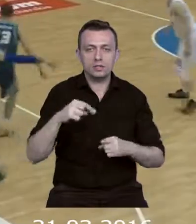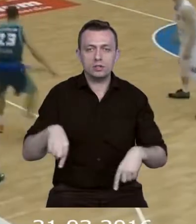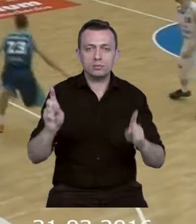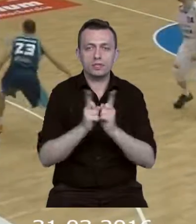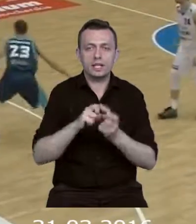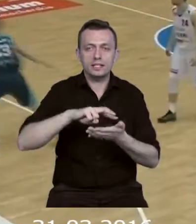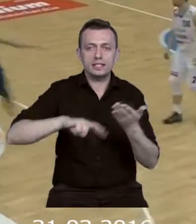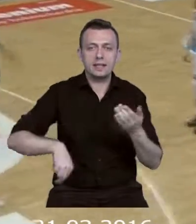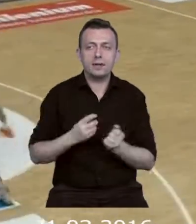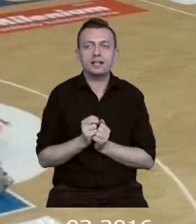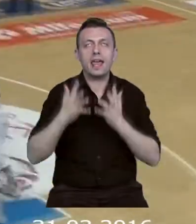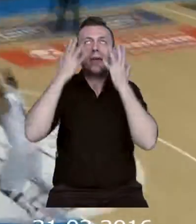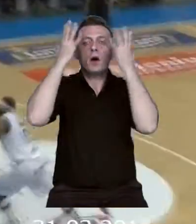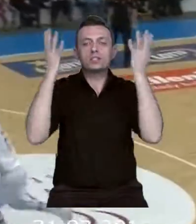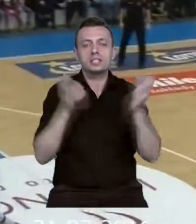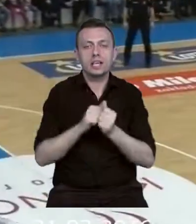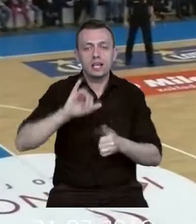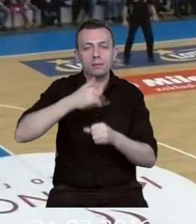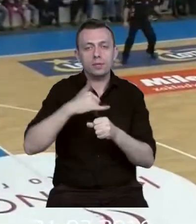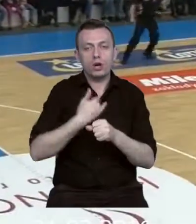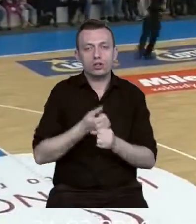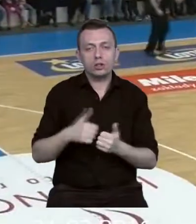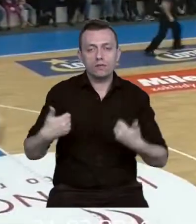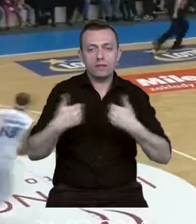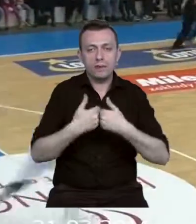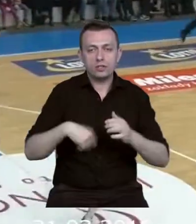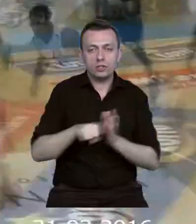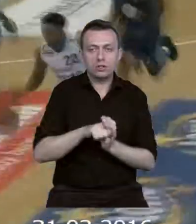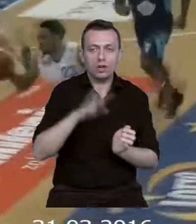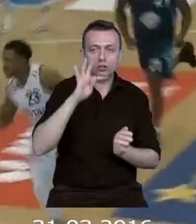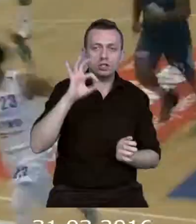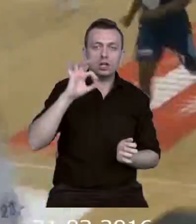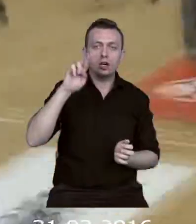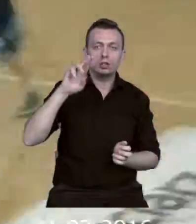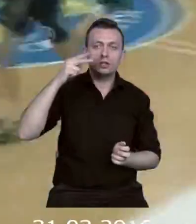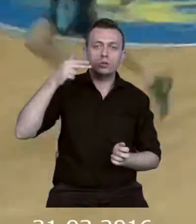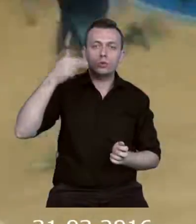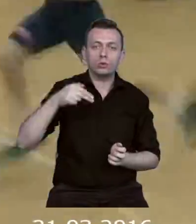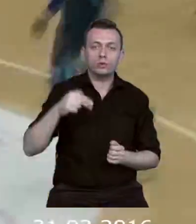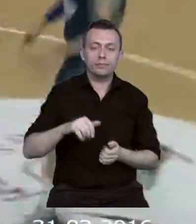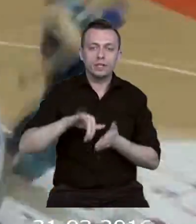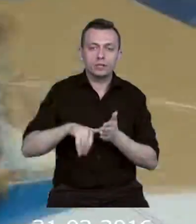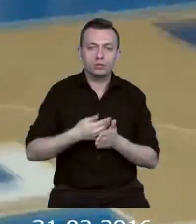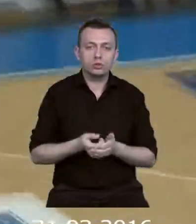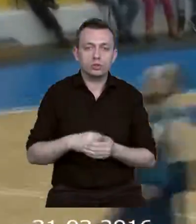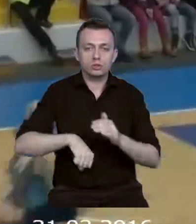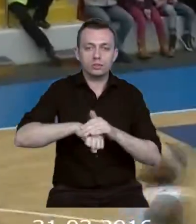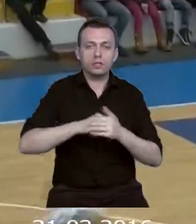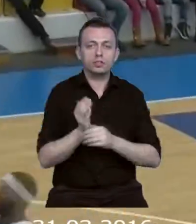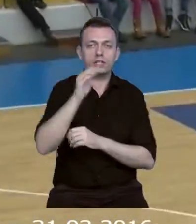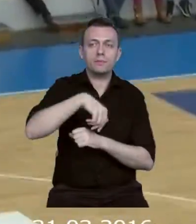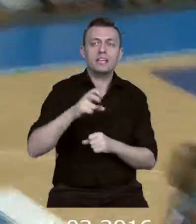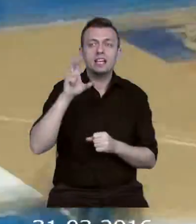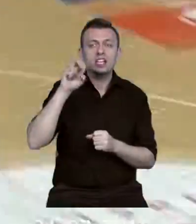faworyta, nie oznacza to jednak, że w tym spotkaniu zabraknie emocji. Na piątkowy mecz do Torunia z kutnowskimi farmaceutami wybiera